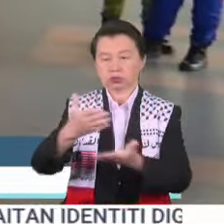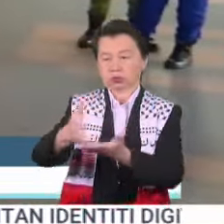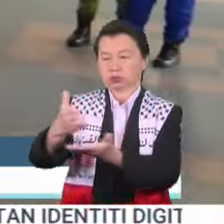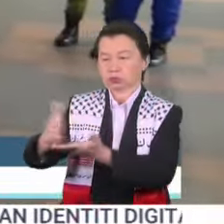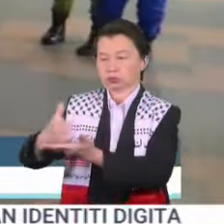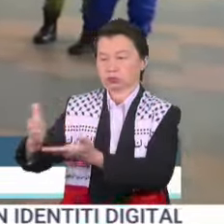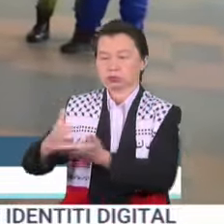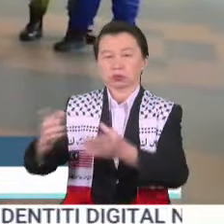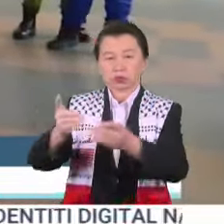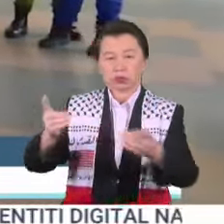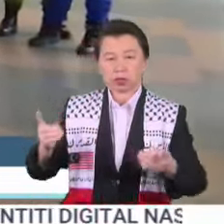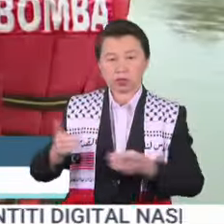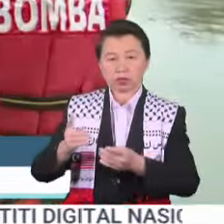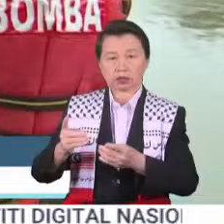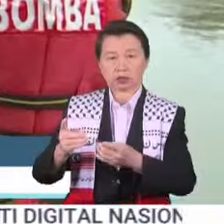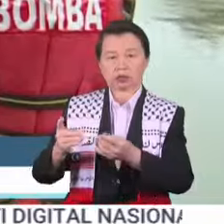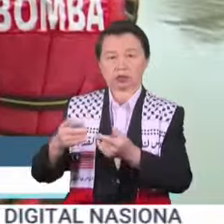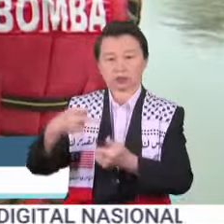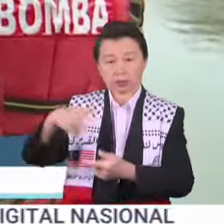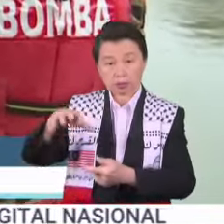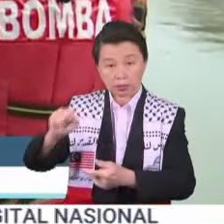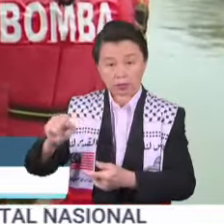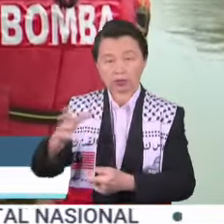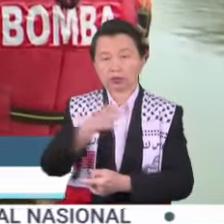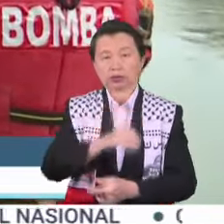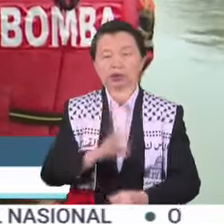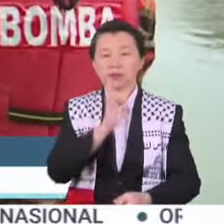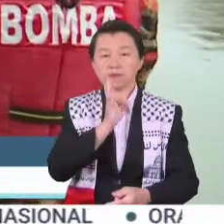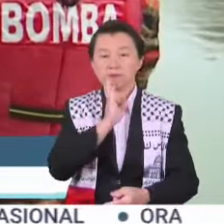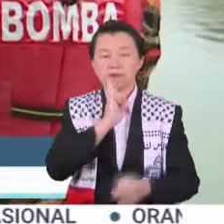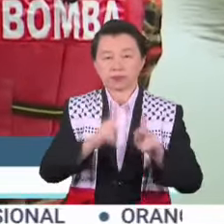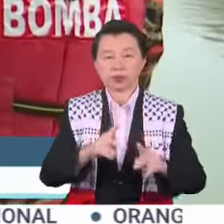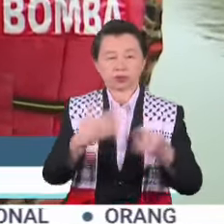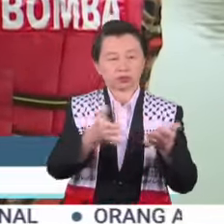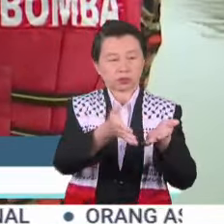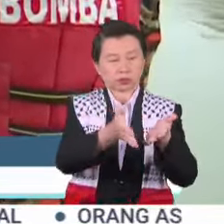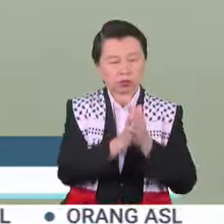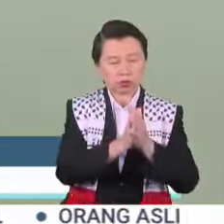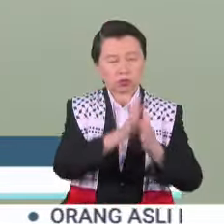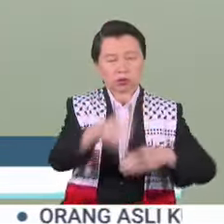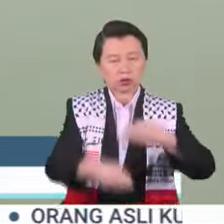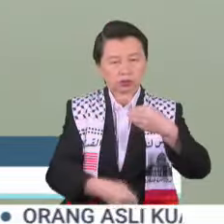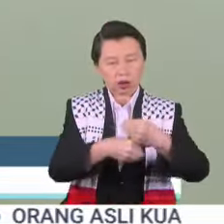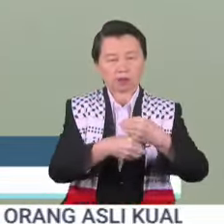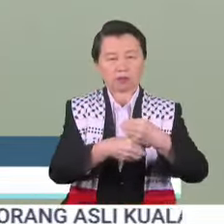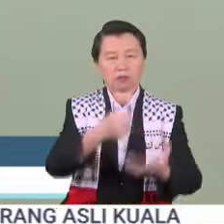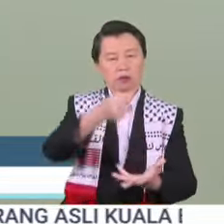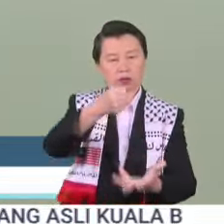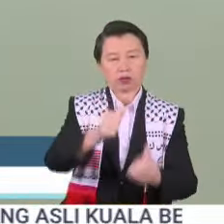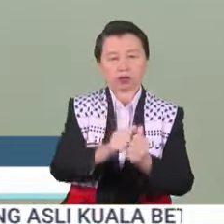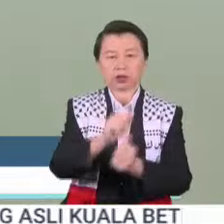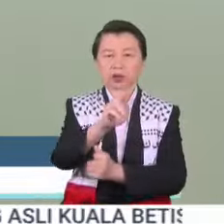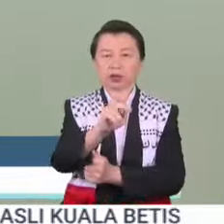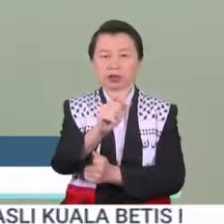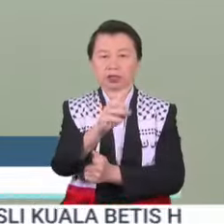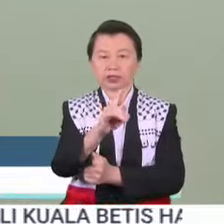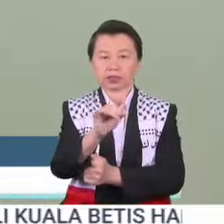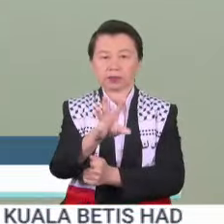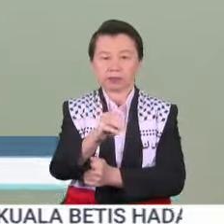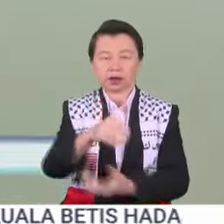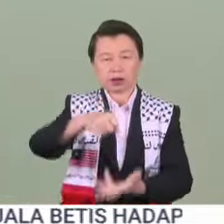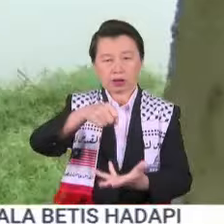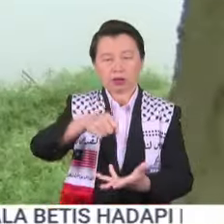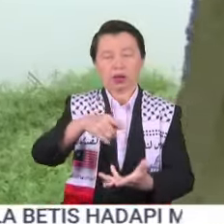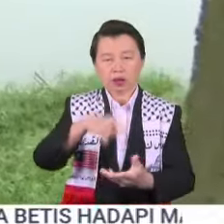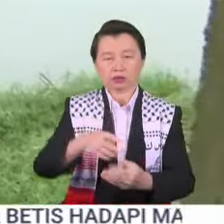ke beberapa daerah terjejas banjir. Justru jelas beliau, pihaknya telah memohon tambahan kit makanan dengan NADMA. Kit makanan itu